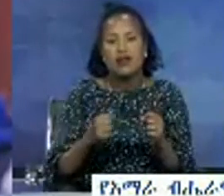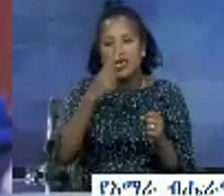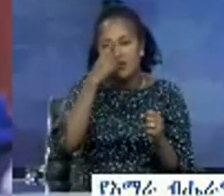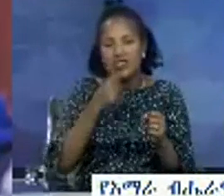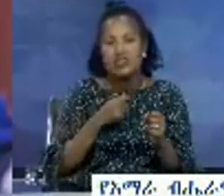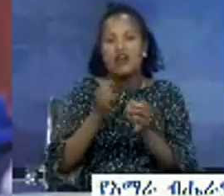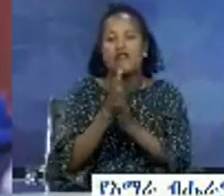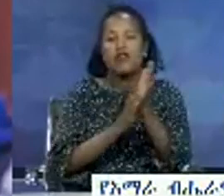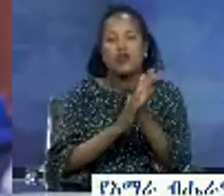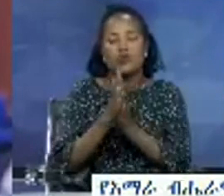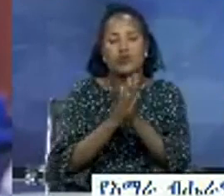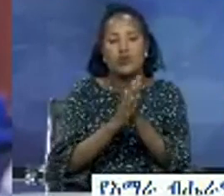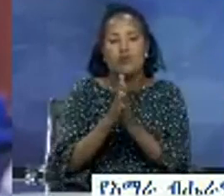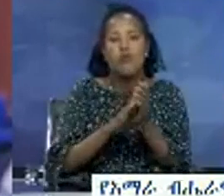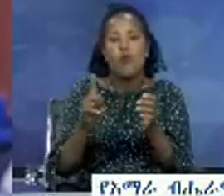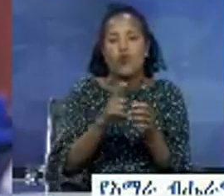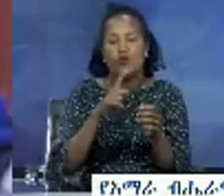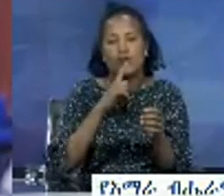እምነትና ፍላጎት መሆኑን ነው።